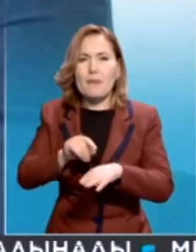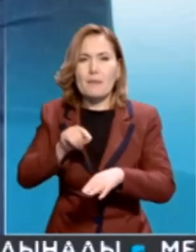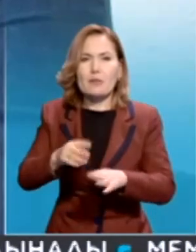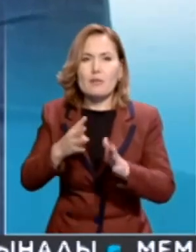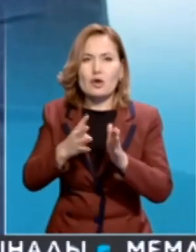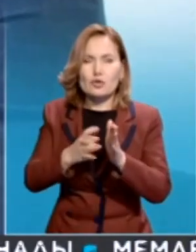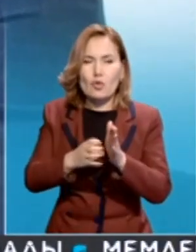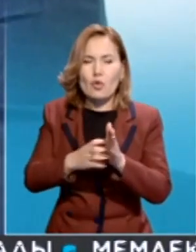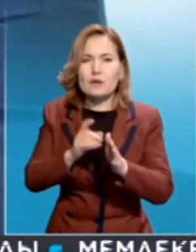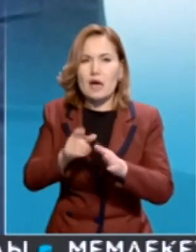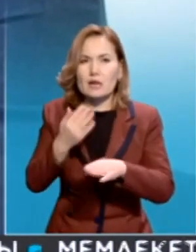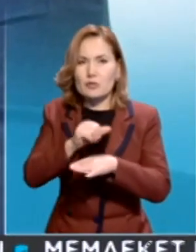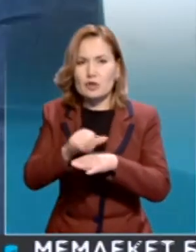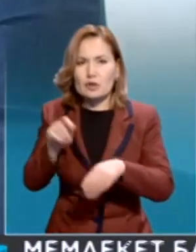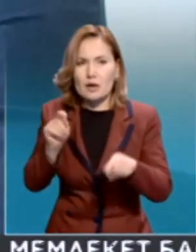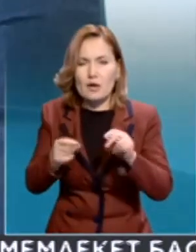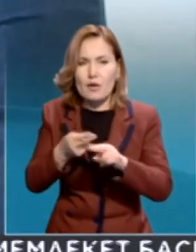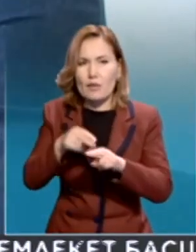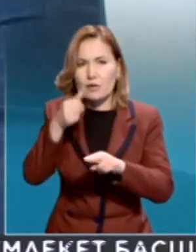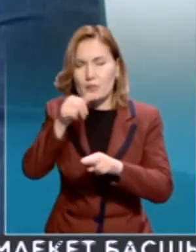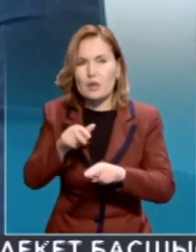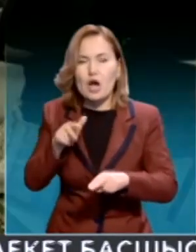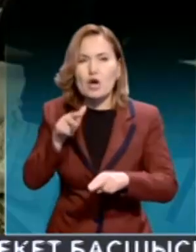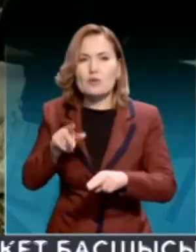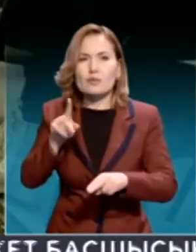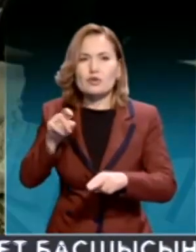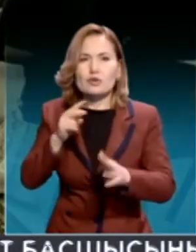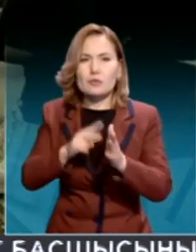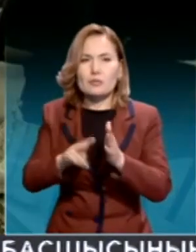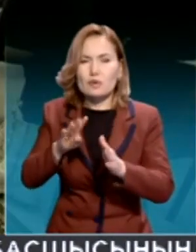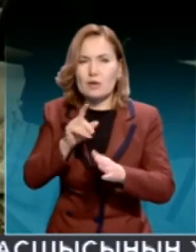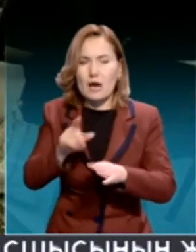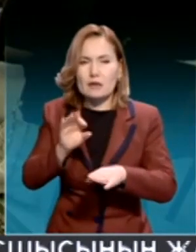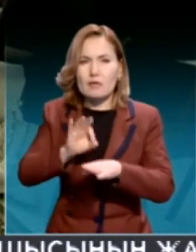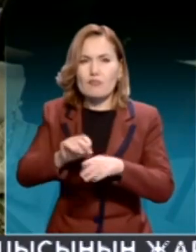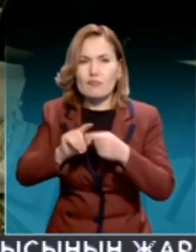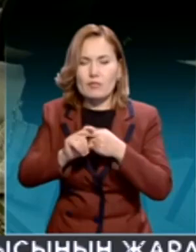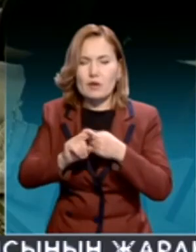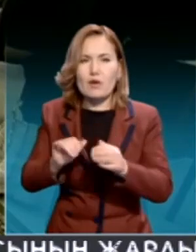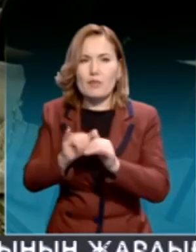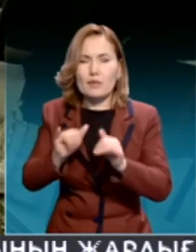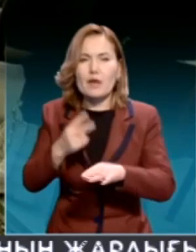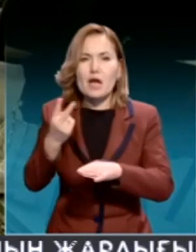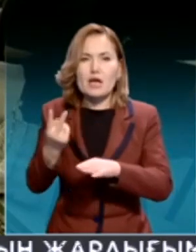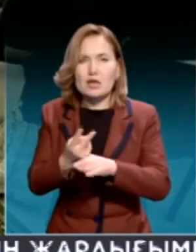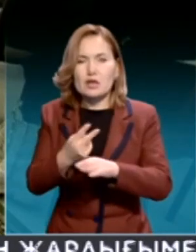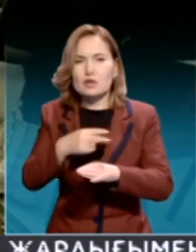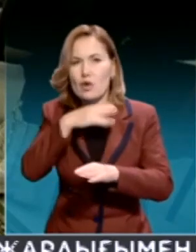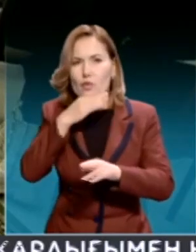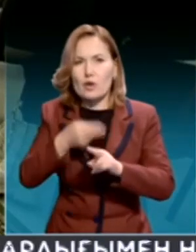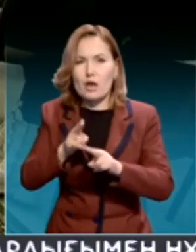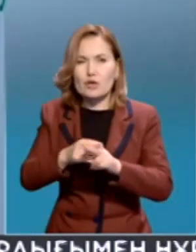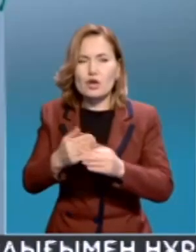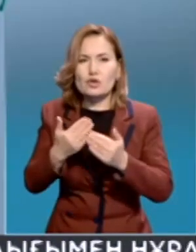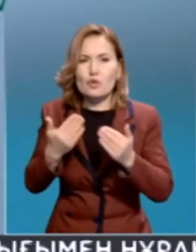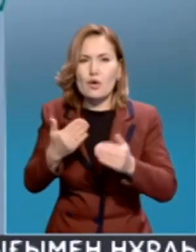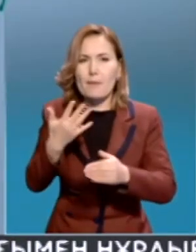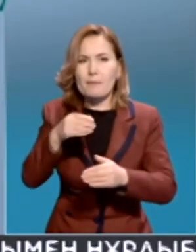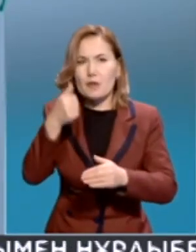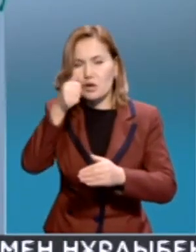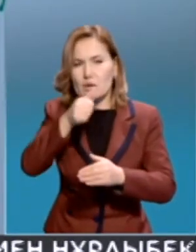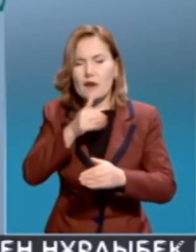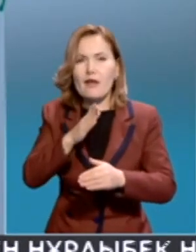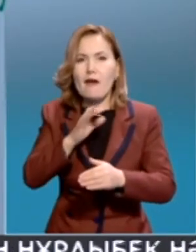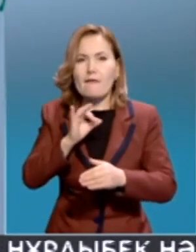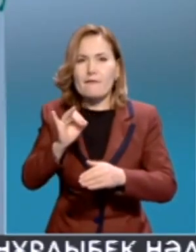адам келсе, биыл 3174 науқас сырттан келген. Екі есе көп, бірақ оң өзгерістер де бар. Соңғы 5 жылда ВИЧ-тің